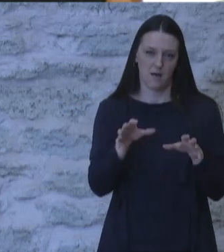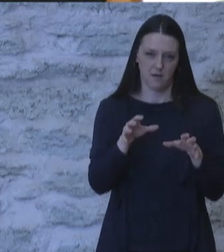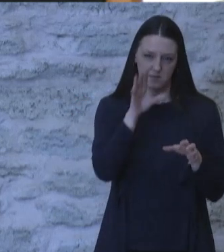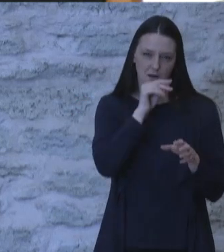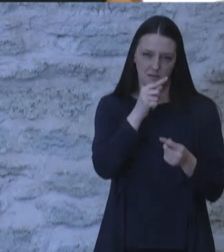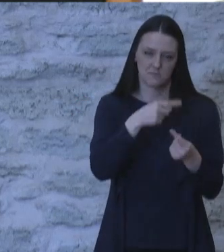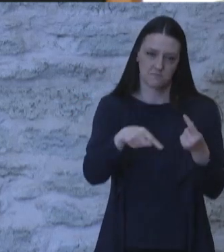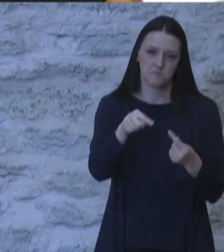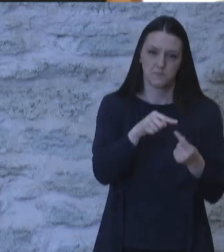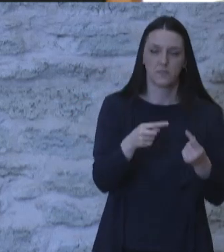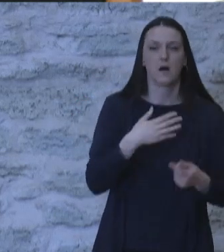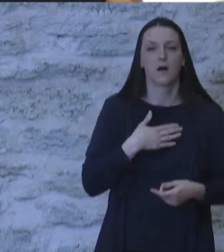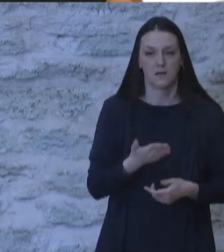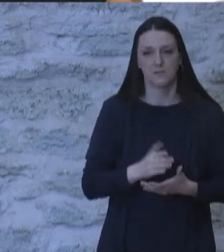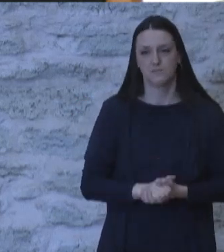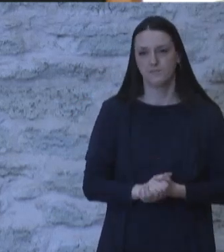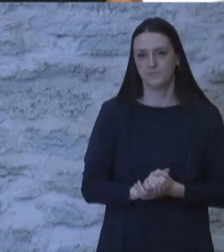võimalused tagada. Aitäh,